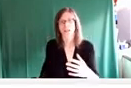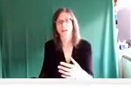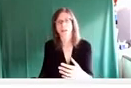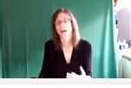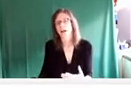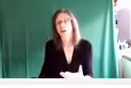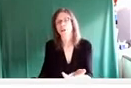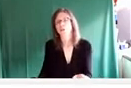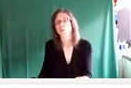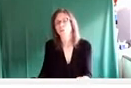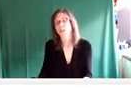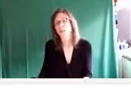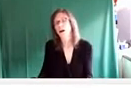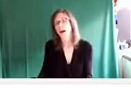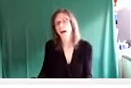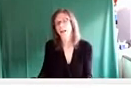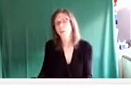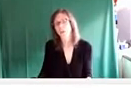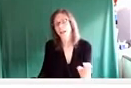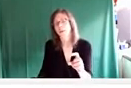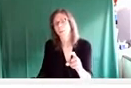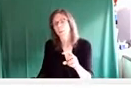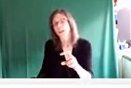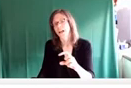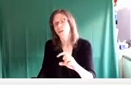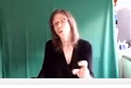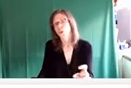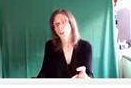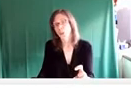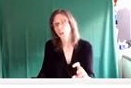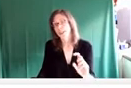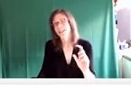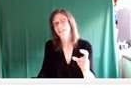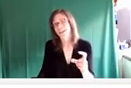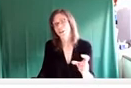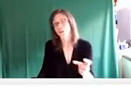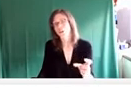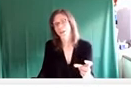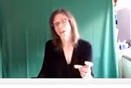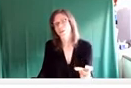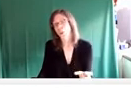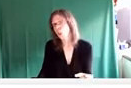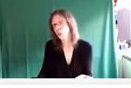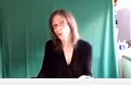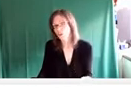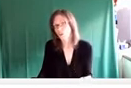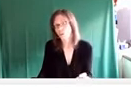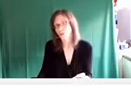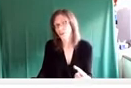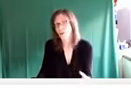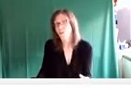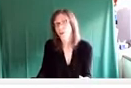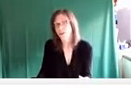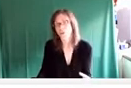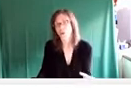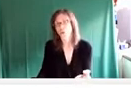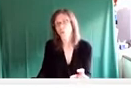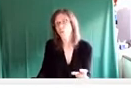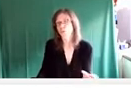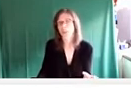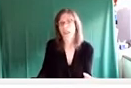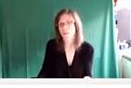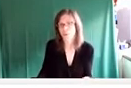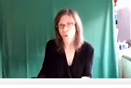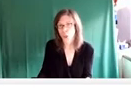la tête. Alors que vous voyez dans R, bien, la source des données est directement dans votre code. Donc, on ne se questionne pas à savoir